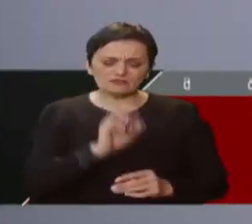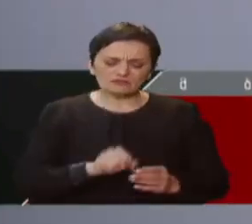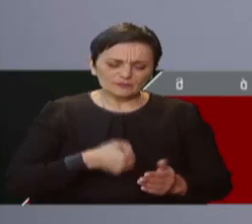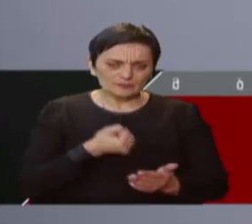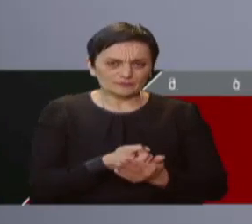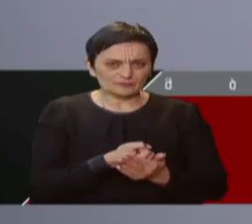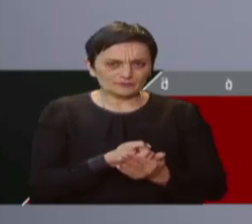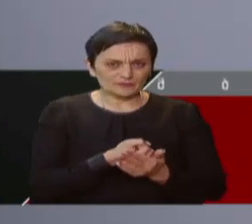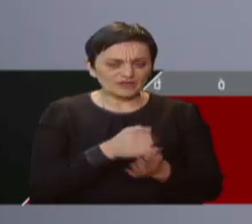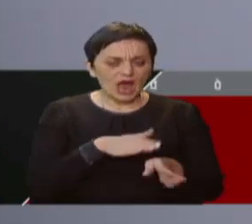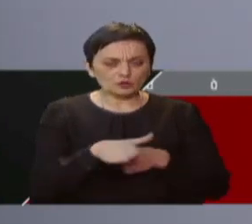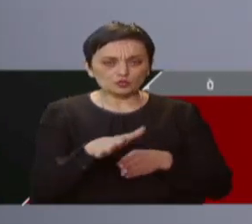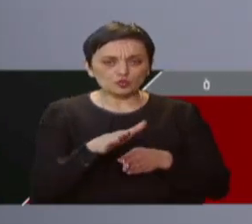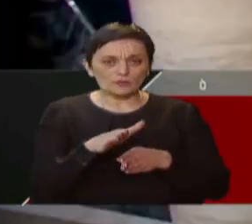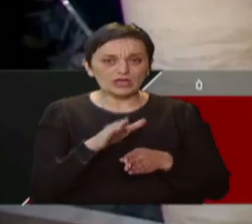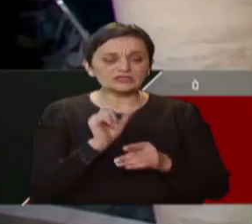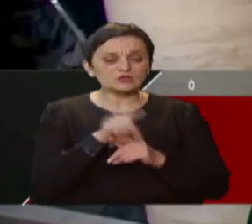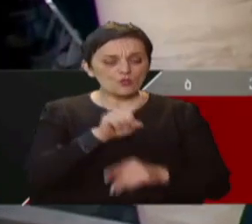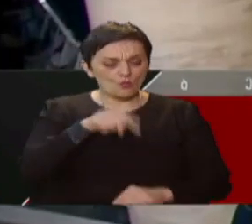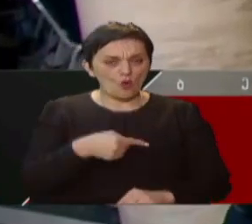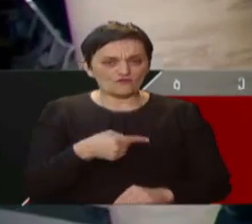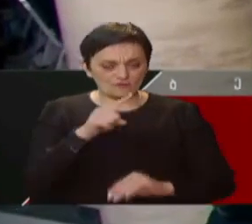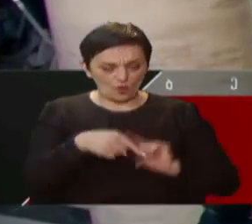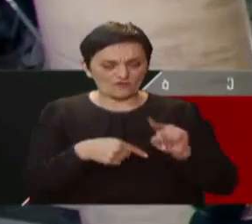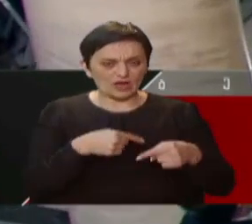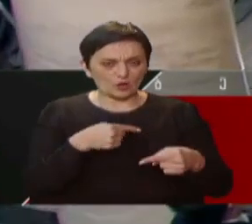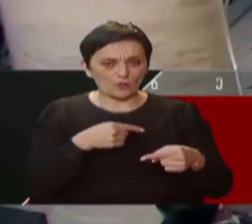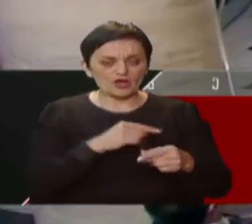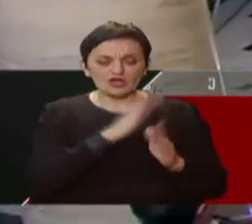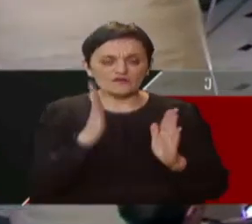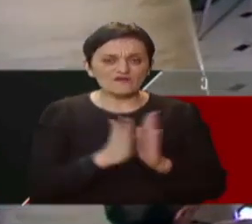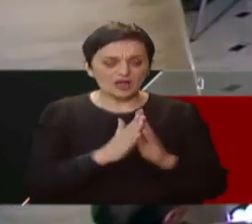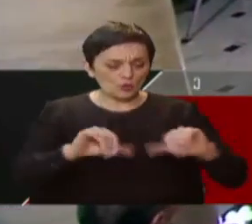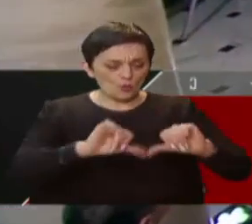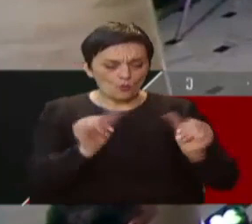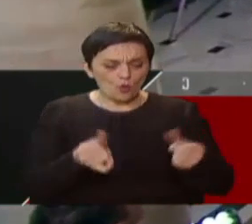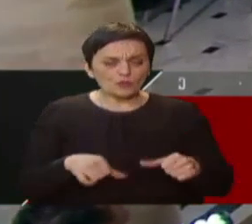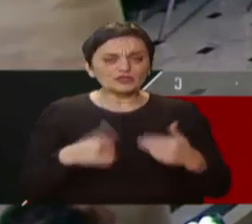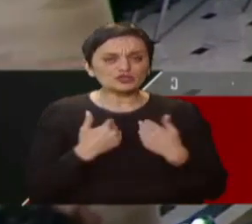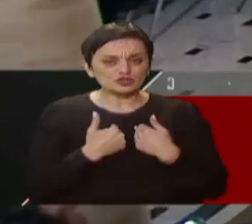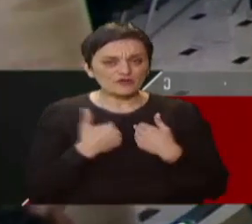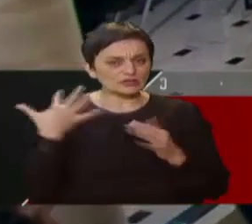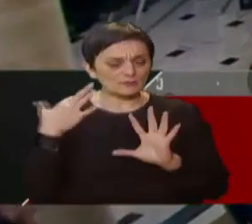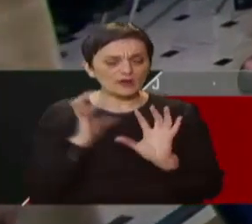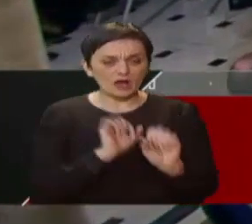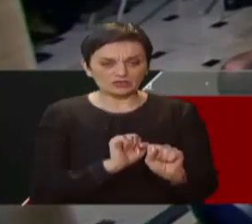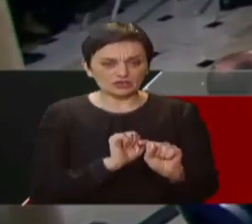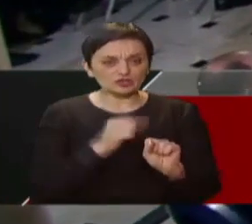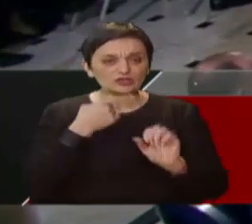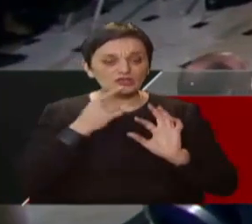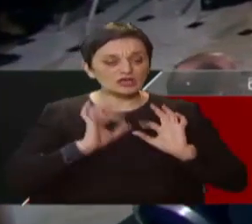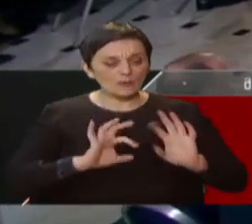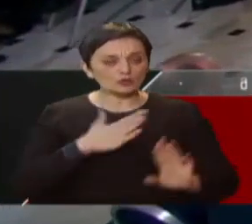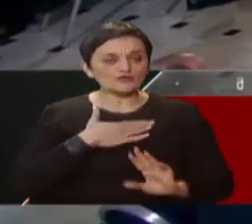de asrulib de dagisrul meu aleubas. Huela, pormaci ce-o, hardacera, cam uscade